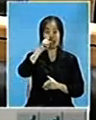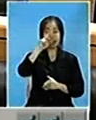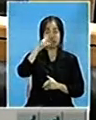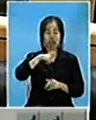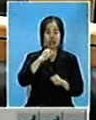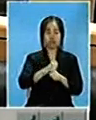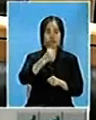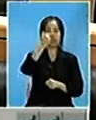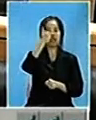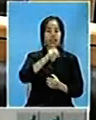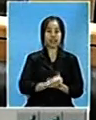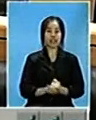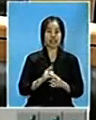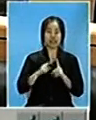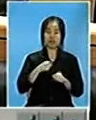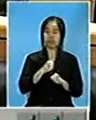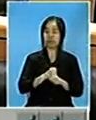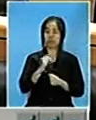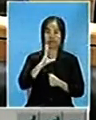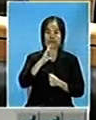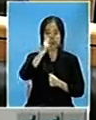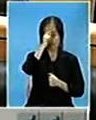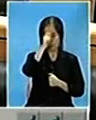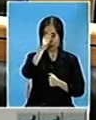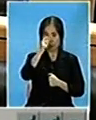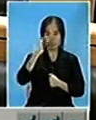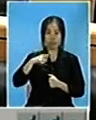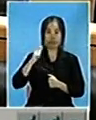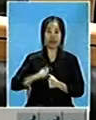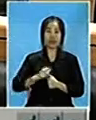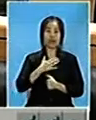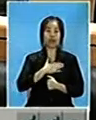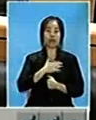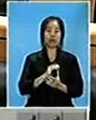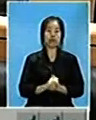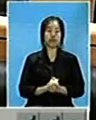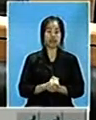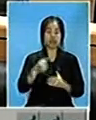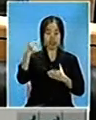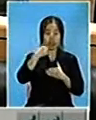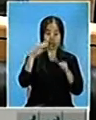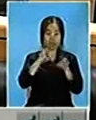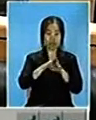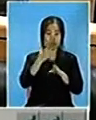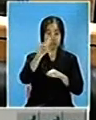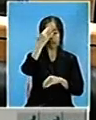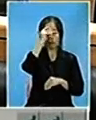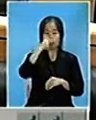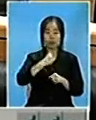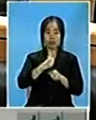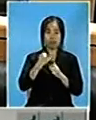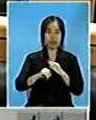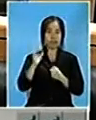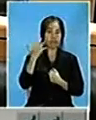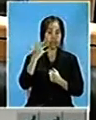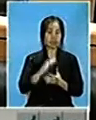ได้ครับแต่เราไม่ทำเราเคารพดุลยพินิจซึ่งกันและกันที่เราไม่ถูกยุบเพราะเราไม่ทำผิดครับ